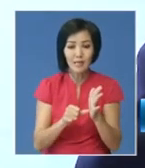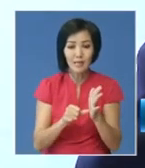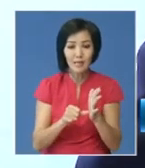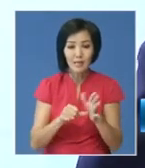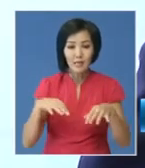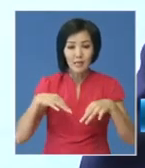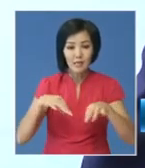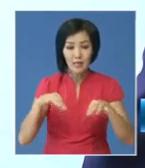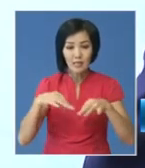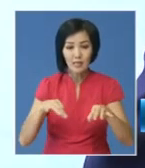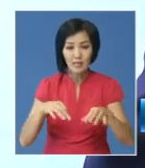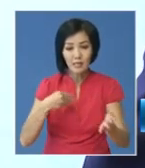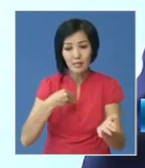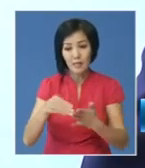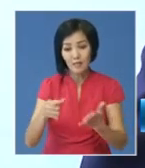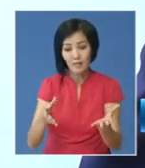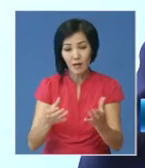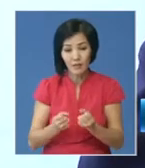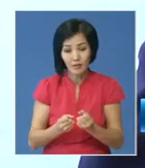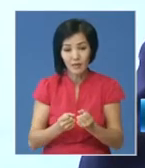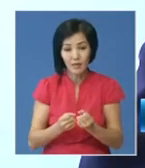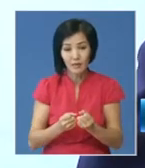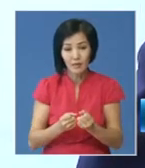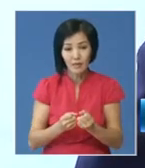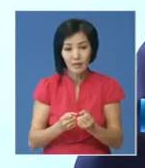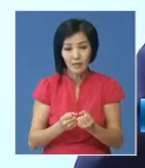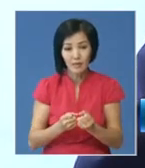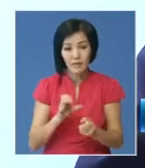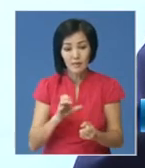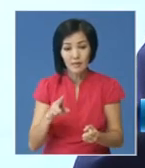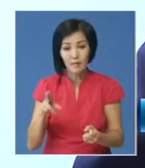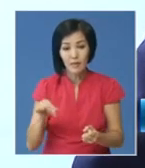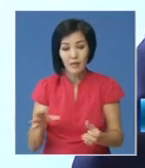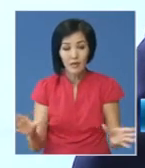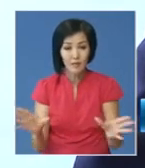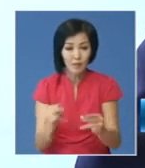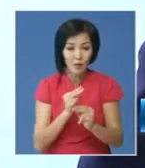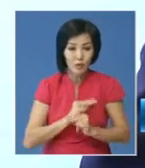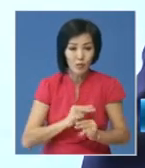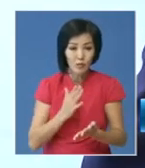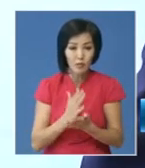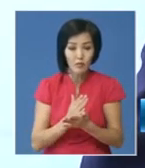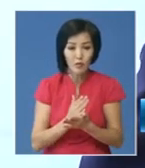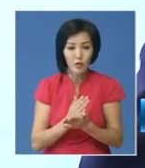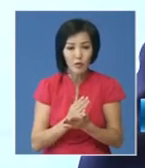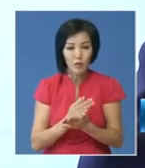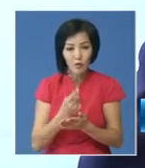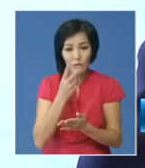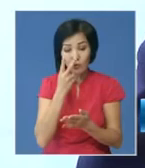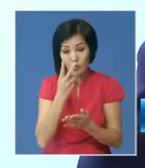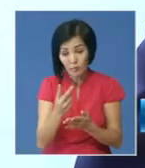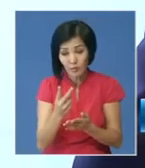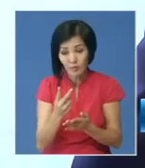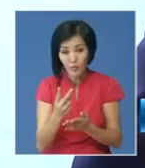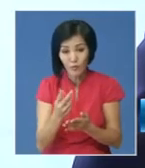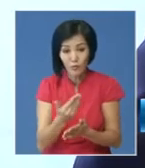алынып, ауыл шаруашылық техникасы алынды. Оны СПК арқылы бұлар жұмыс істеп жатыр. Осыны біз біліп көріп кетейік деп